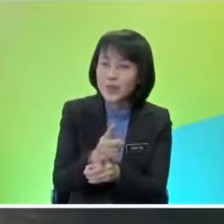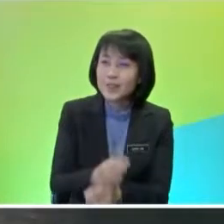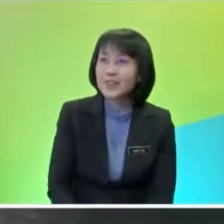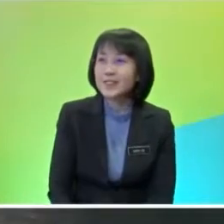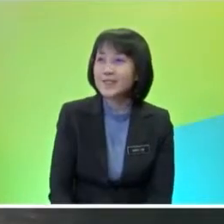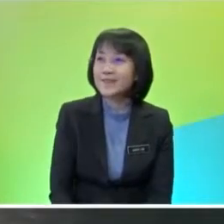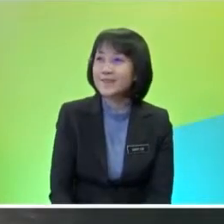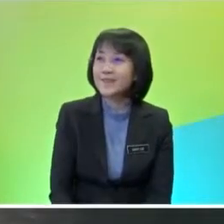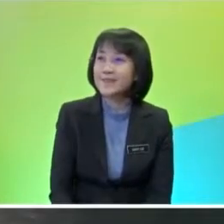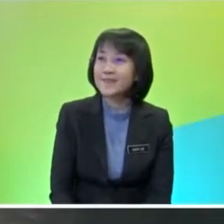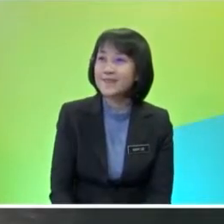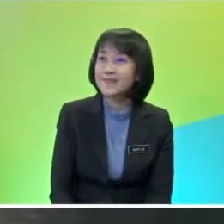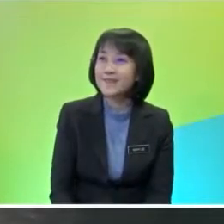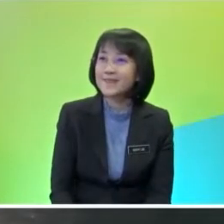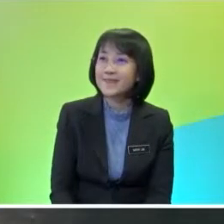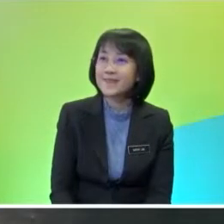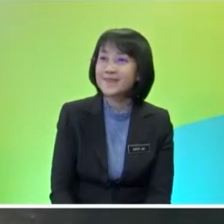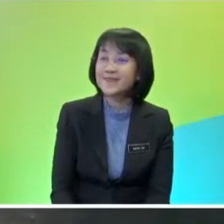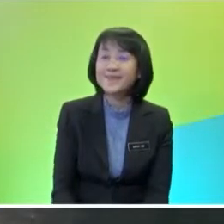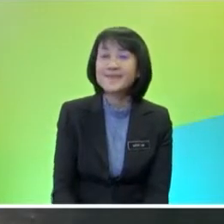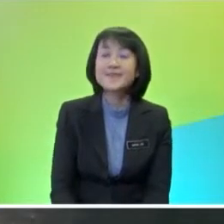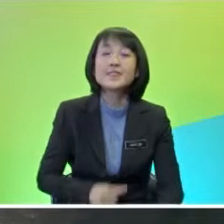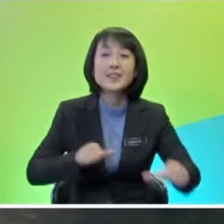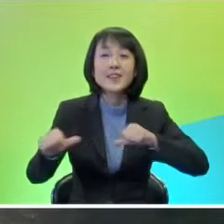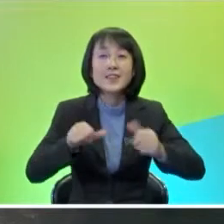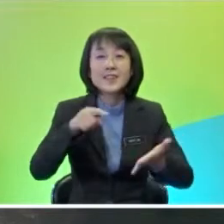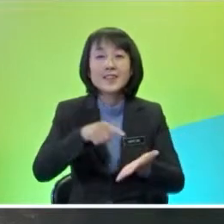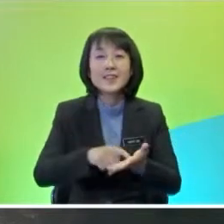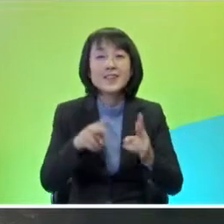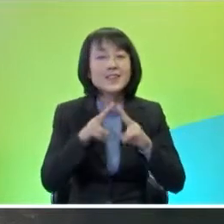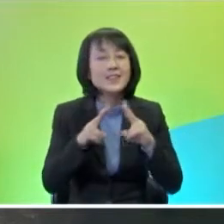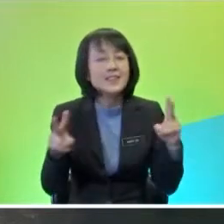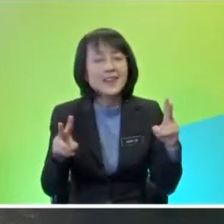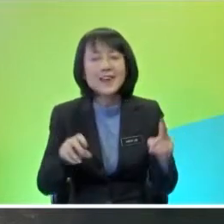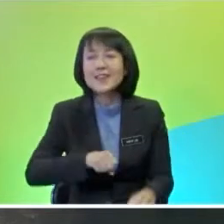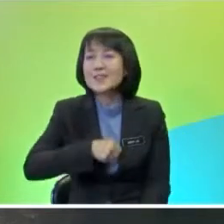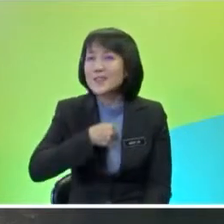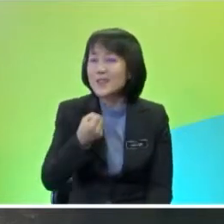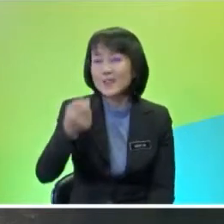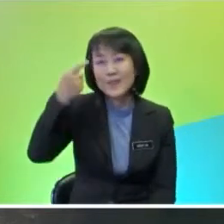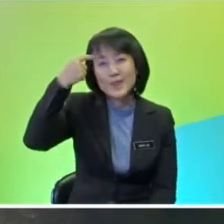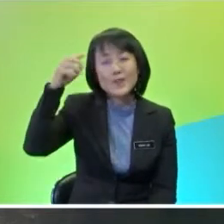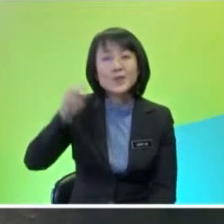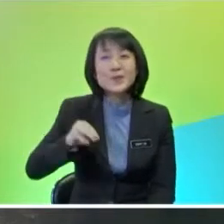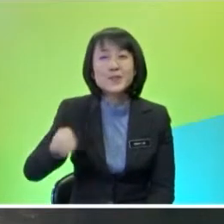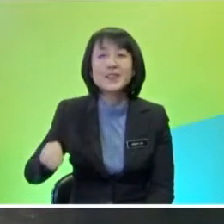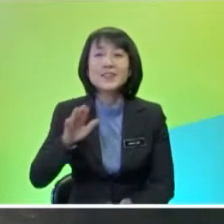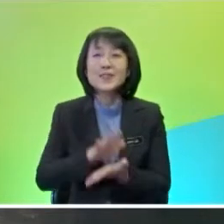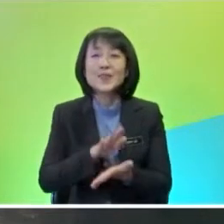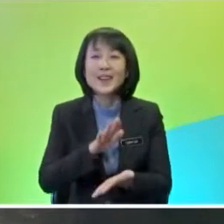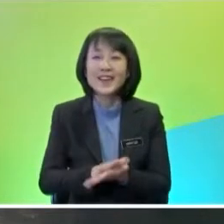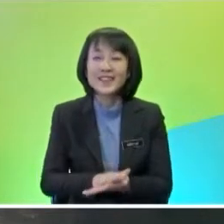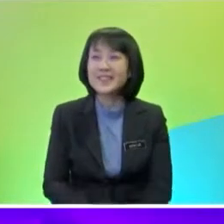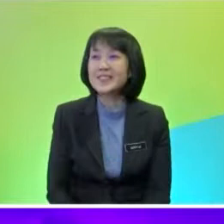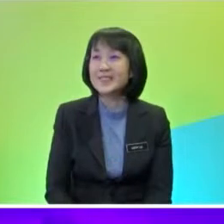hasilnya dan untuk makluman equity ini sangat menarik bagi murid di sekolah betul-betul amal cuma kita pastikan